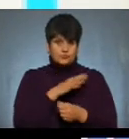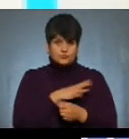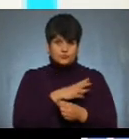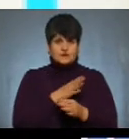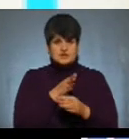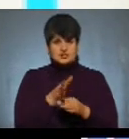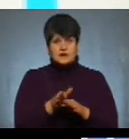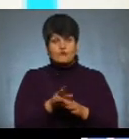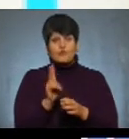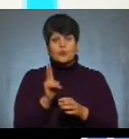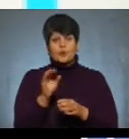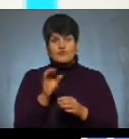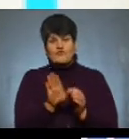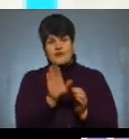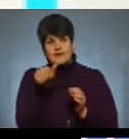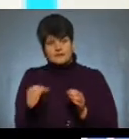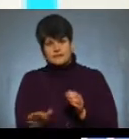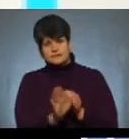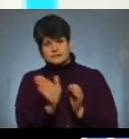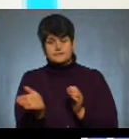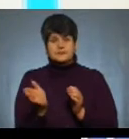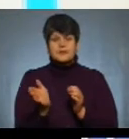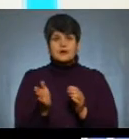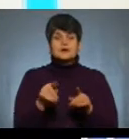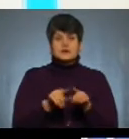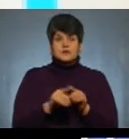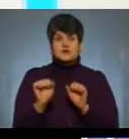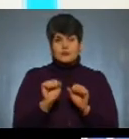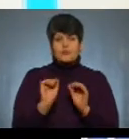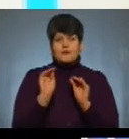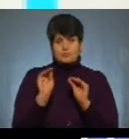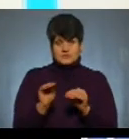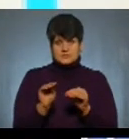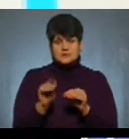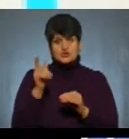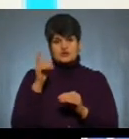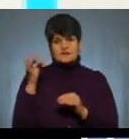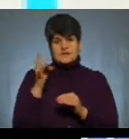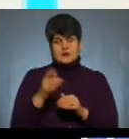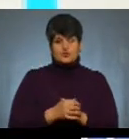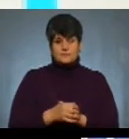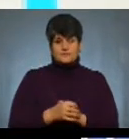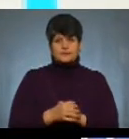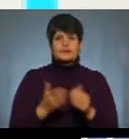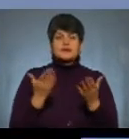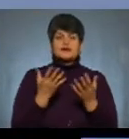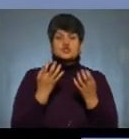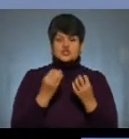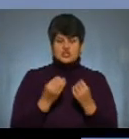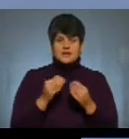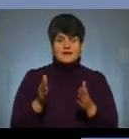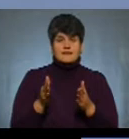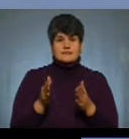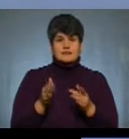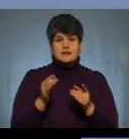то в'їжджають в кювет. Тобто на цьому самому повороті. Також будемо в Теребовлі ставити і в Чортківський район. Які в нас ще є